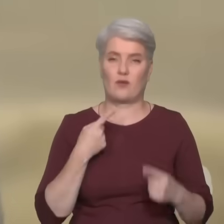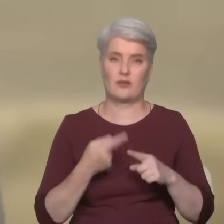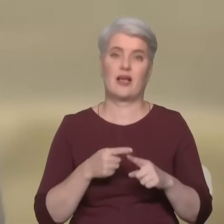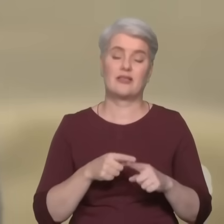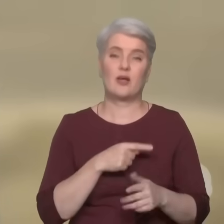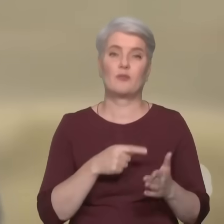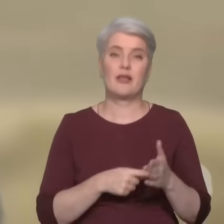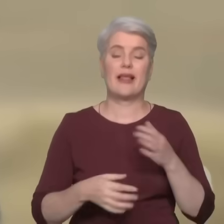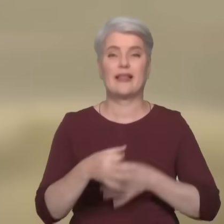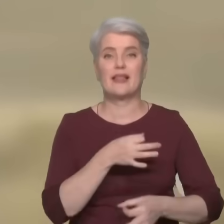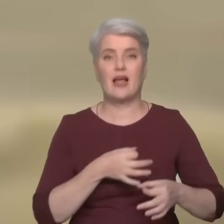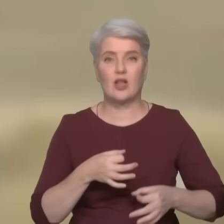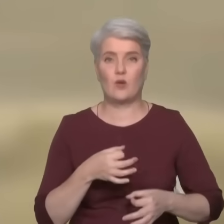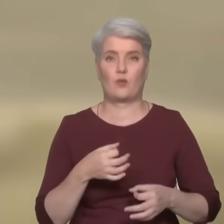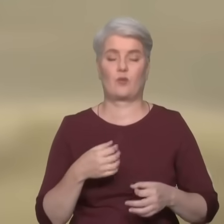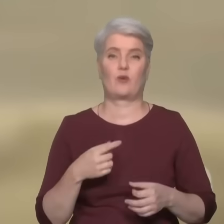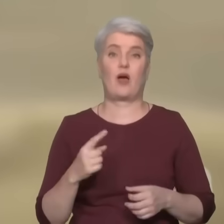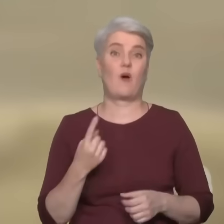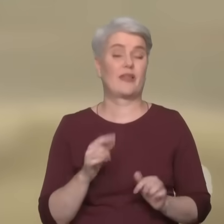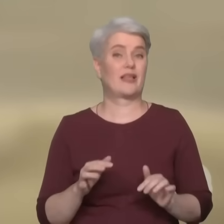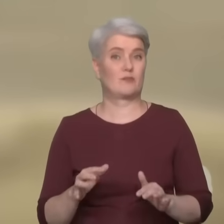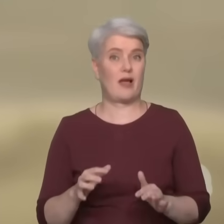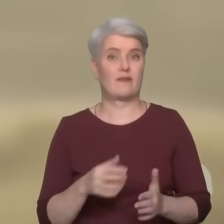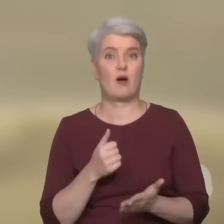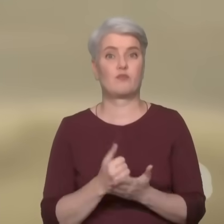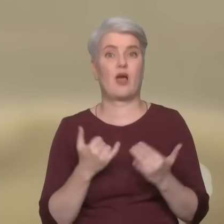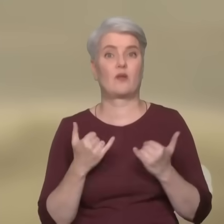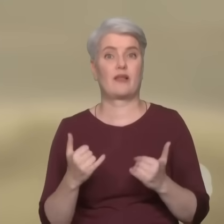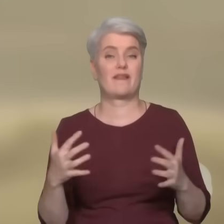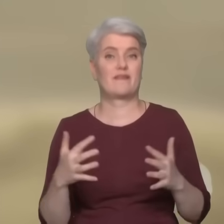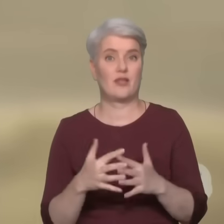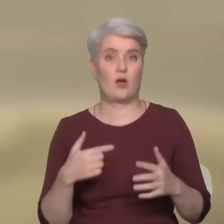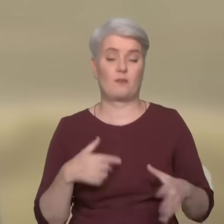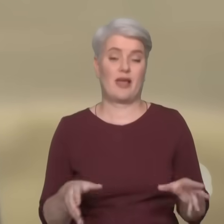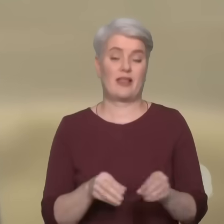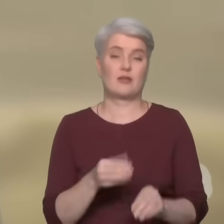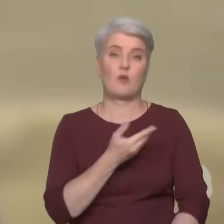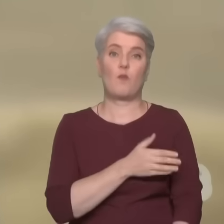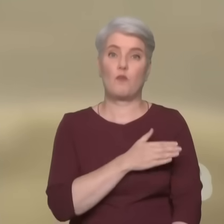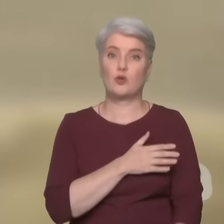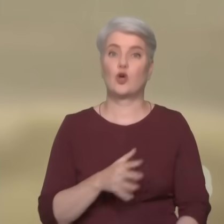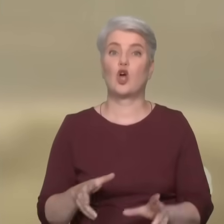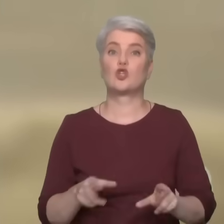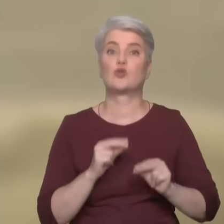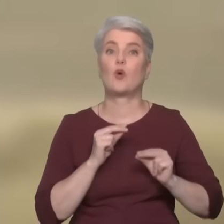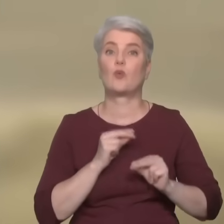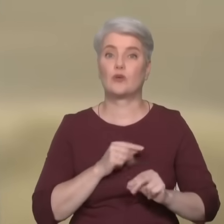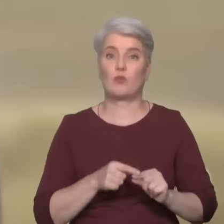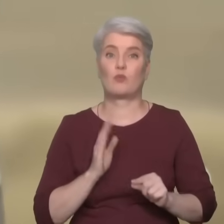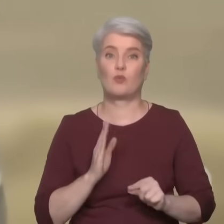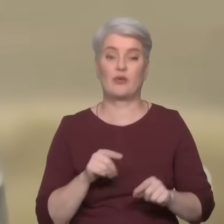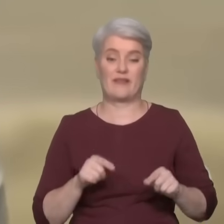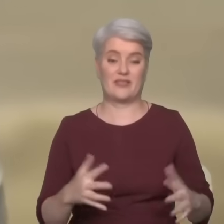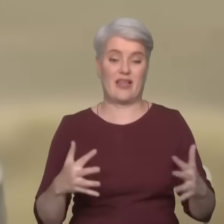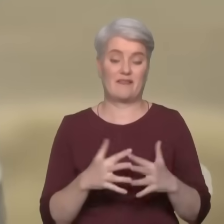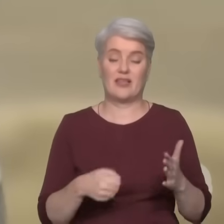дискусії. Безумовно, одна справа – це пріоритет війни. І тут ми разом з Польщею є союзниками, які будуть в цій війні до кінця. Тому